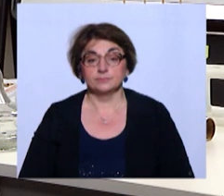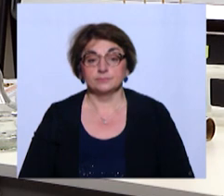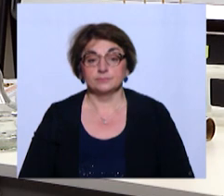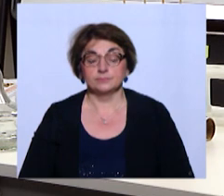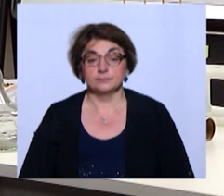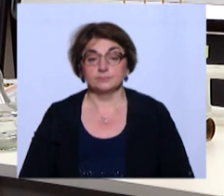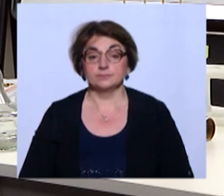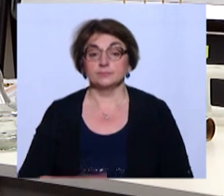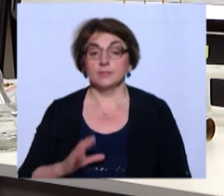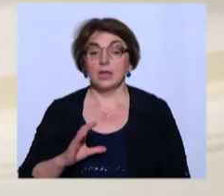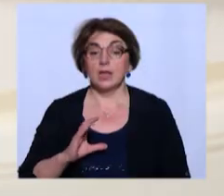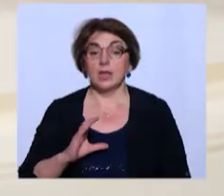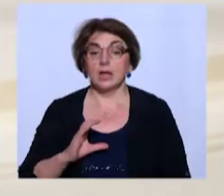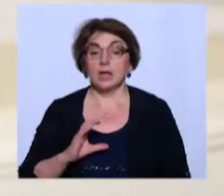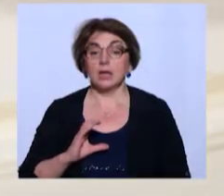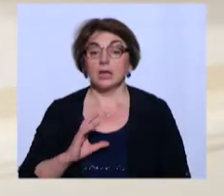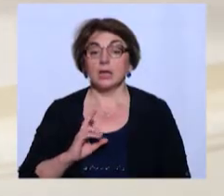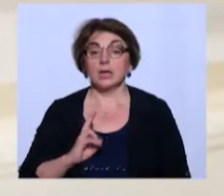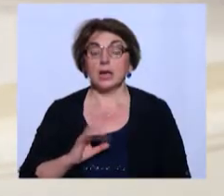კალიუმი კიდევ უფრო რბილად იჭრება, ვიდრე